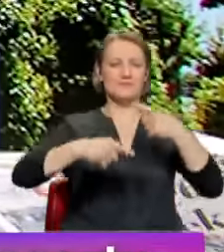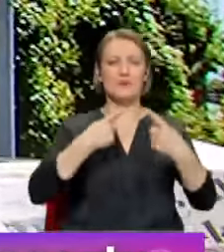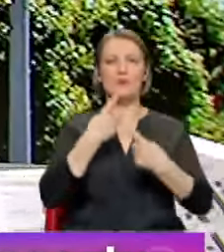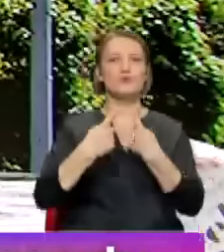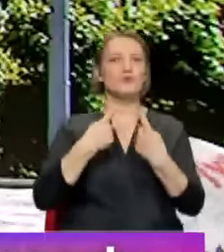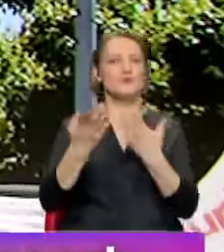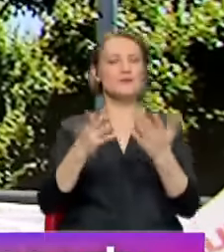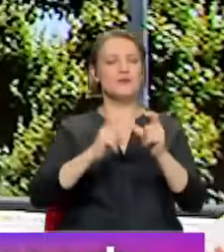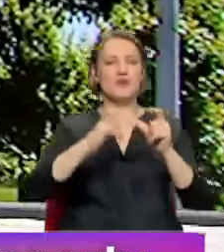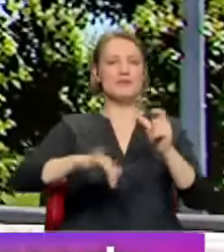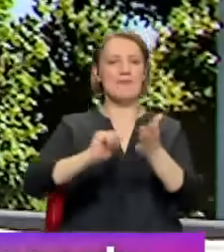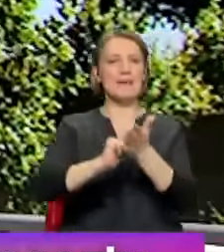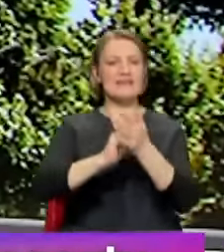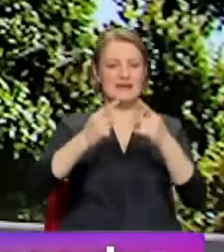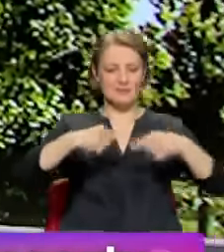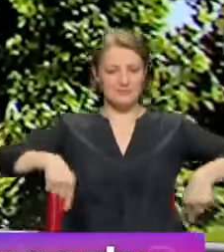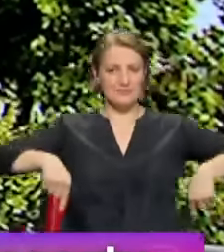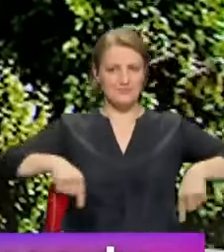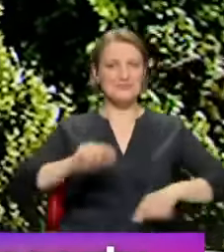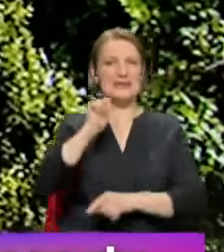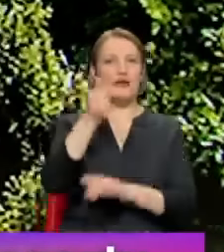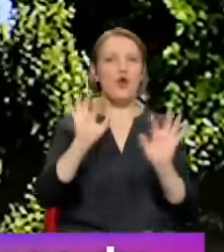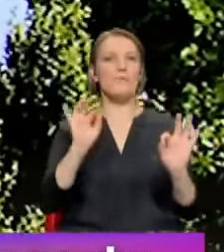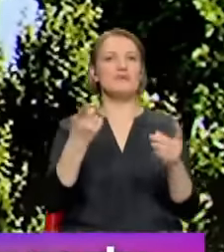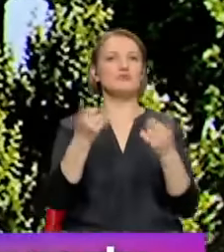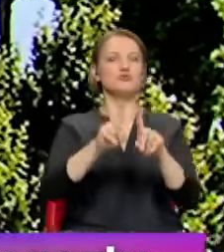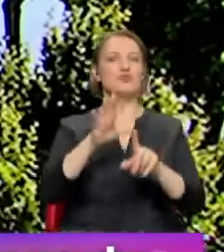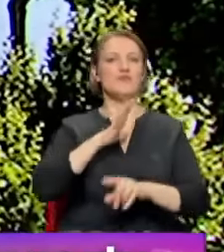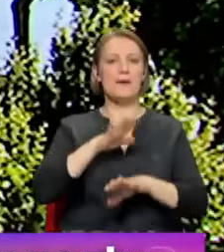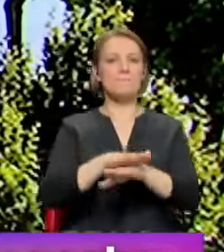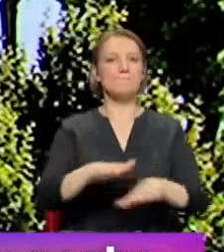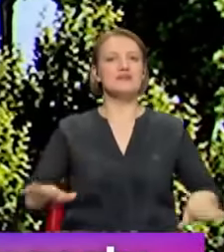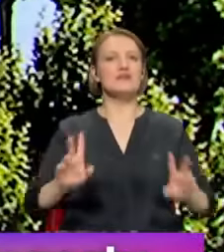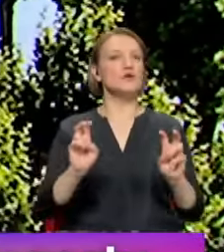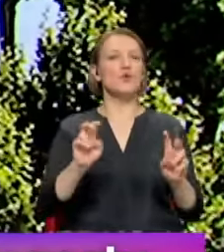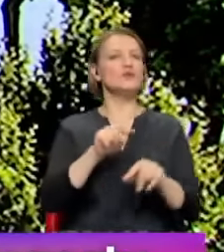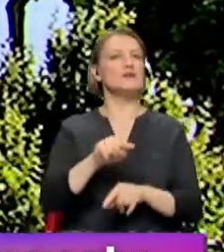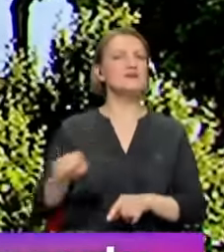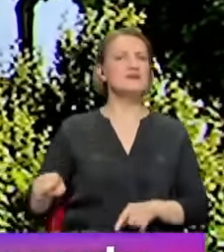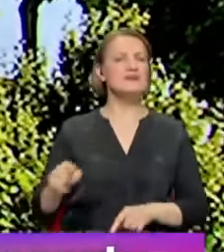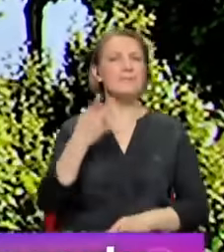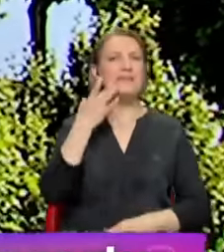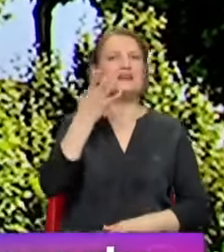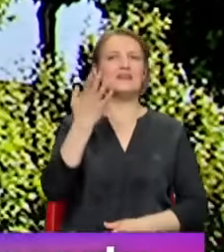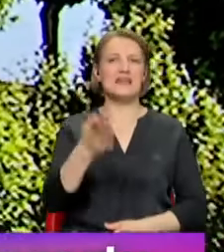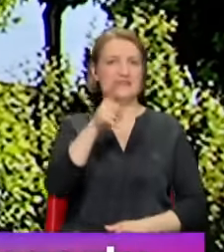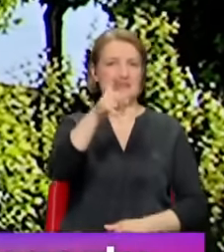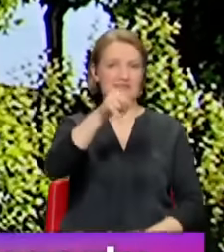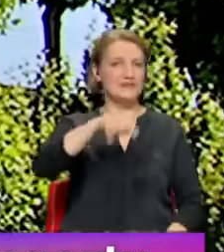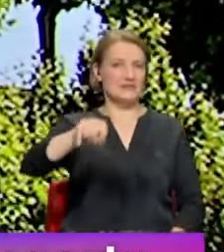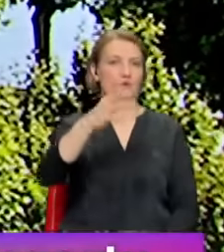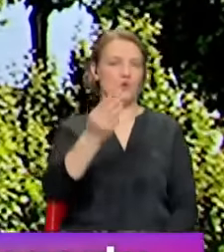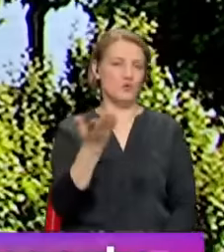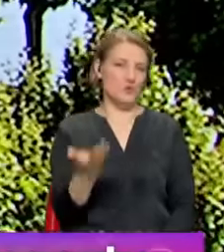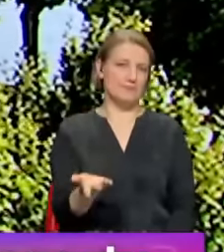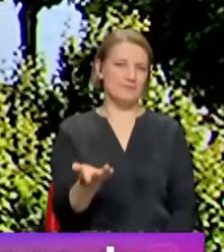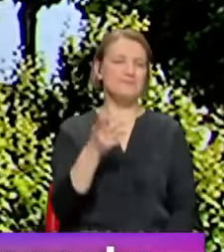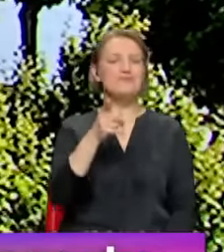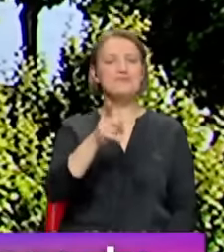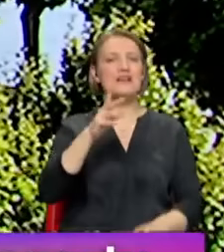Sosyal medya adreslerimiz de geldi. Yarın önemli bir buluşma var. Masadaki konuların belirleyicisi siz olun istiyoruz.